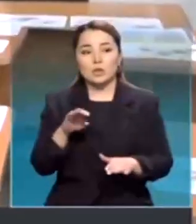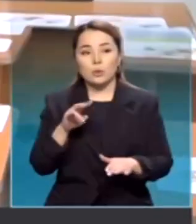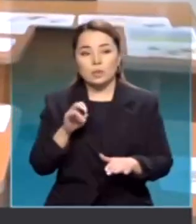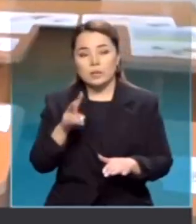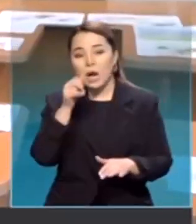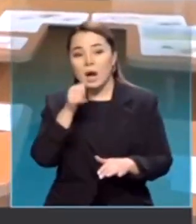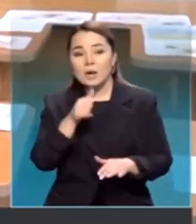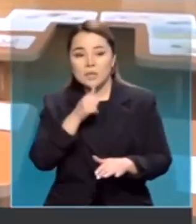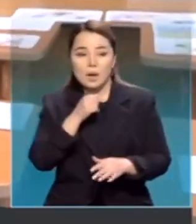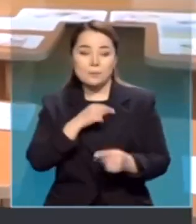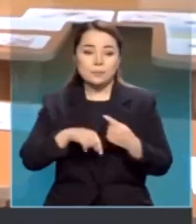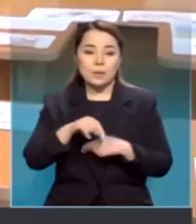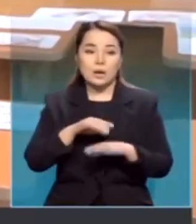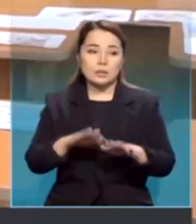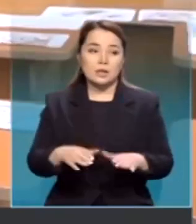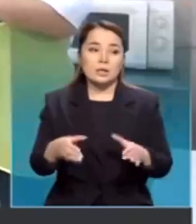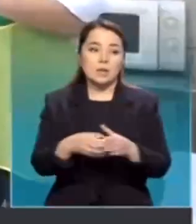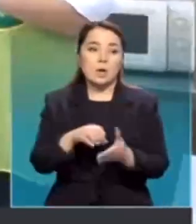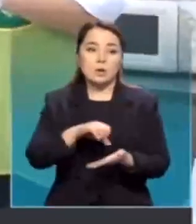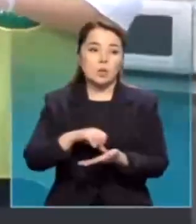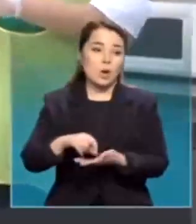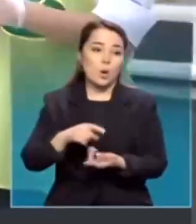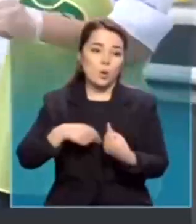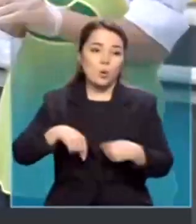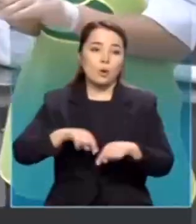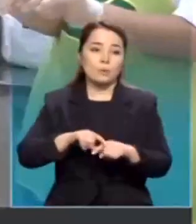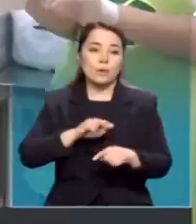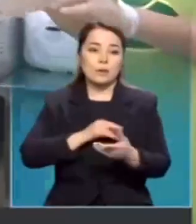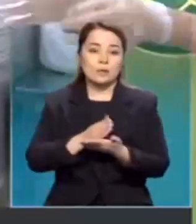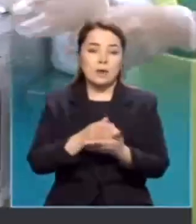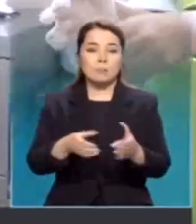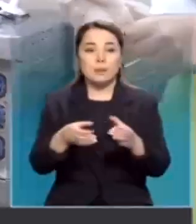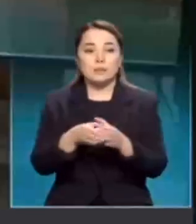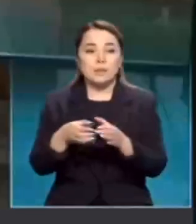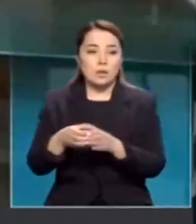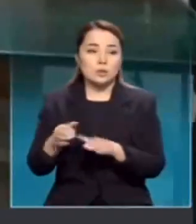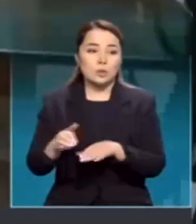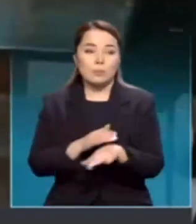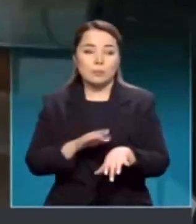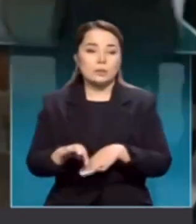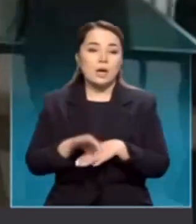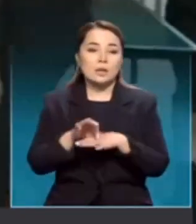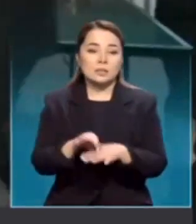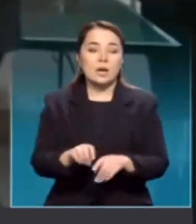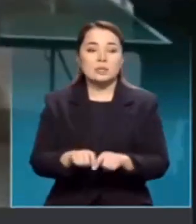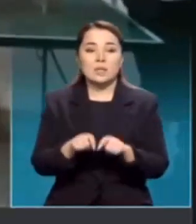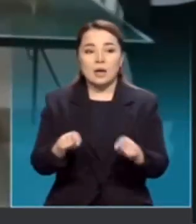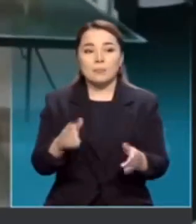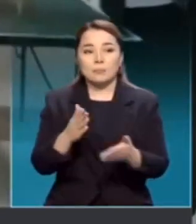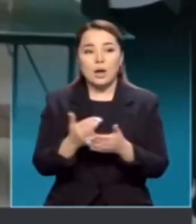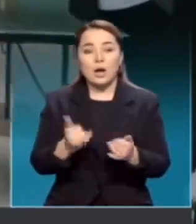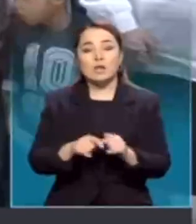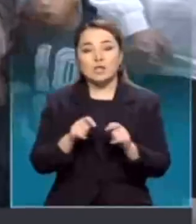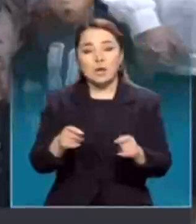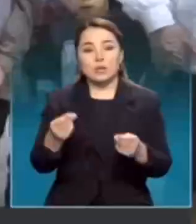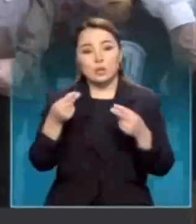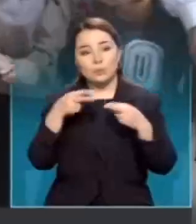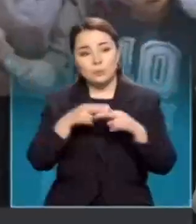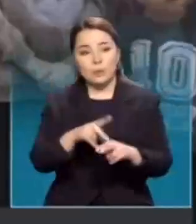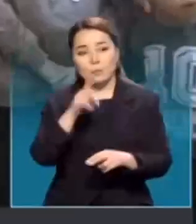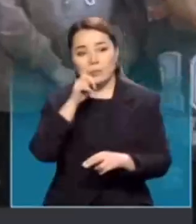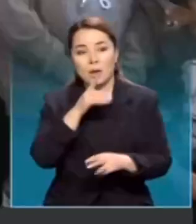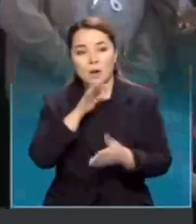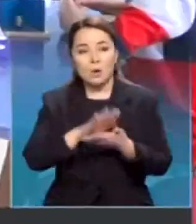айында өңірдегі кәсіпкерлер, меценаттар мен қоғам белсенділерінің басын қосып, қайырымдылық балын өткізген. Арнайы ашылған есепшотқа бір айдан